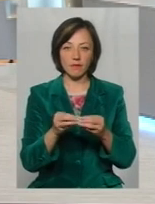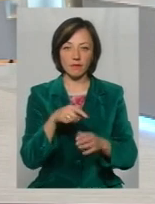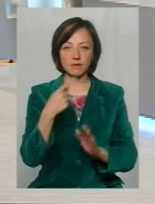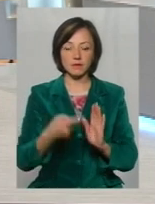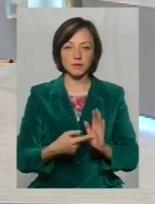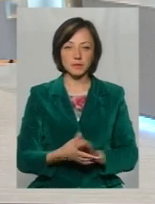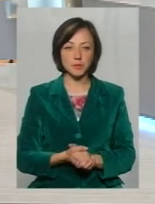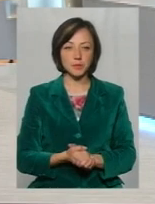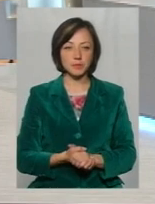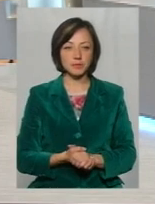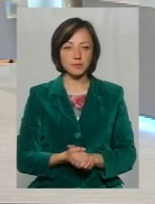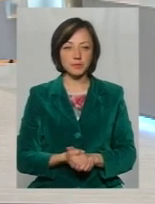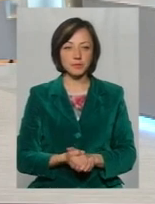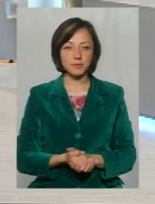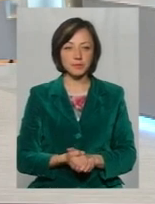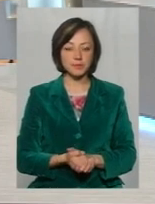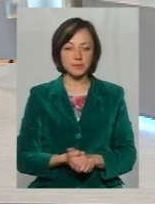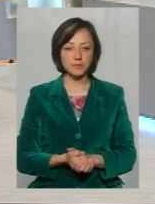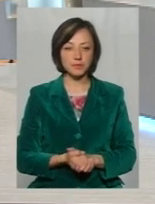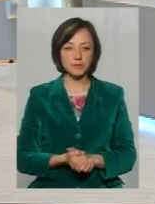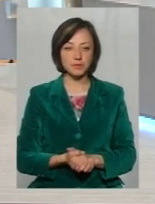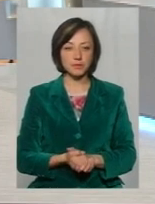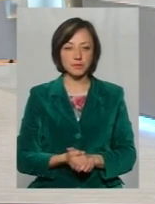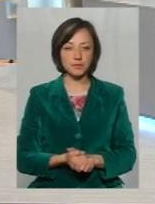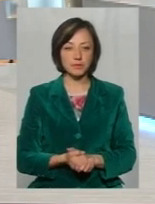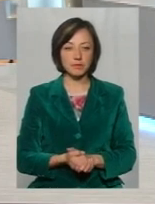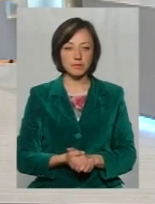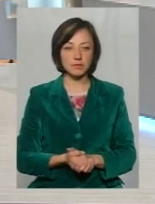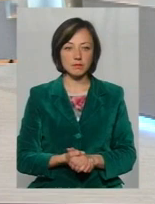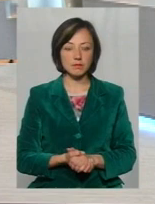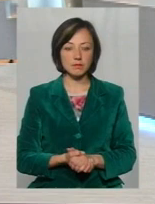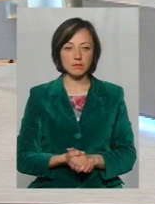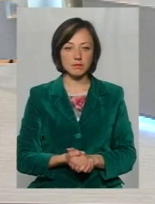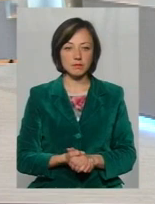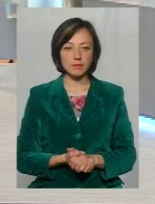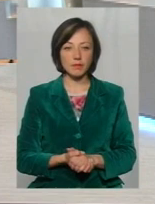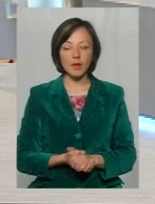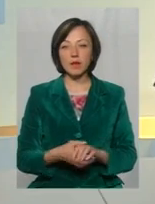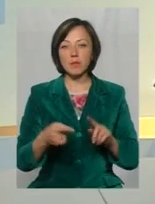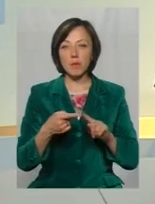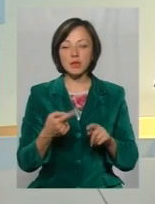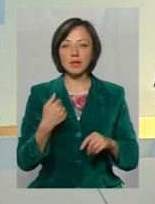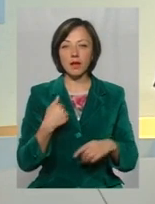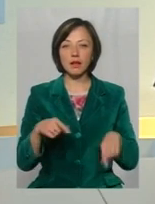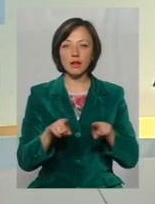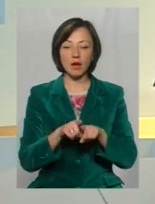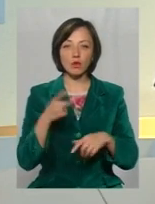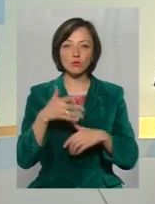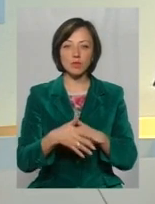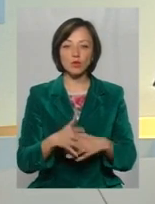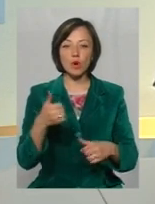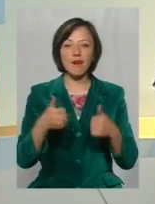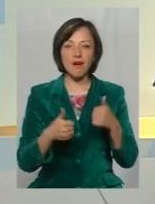Ну, звісно. По-перше, я так розумію, що не тільки гранти є від Хмельницької міської